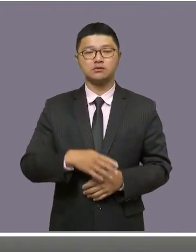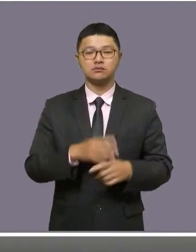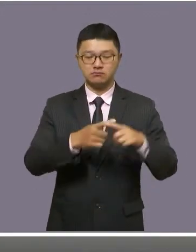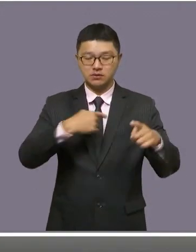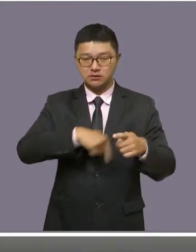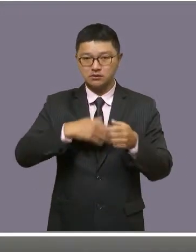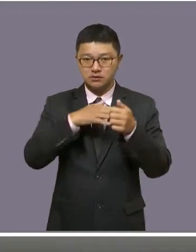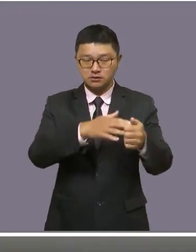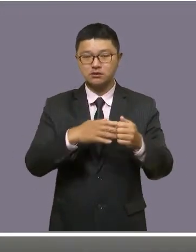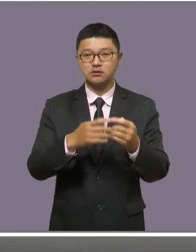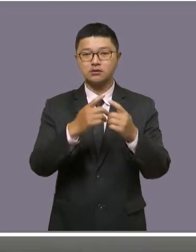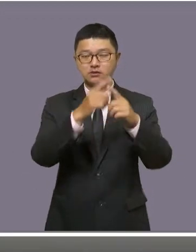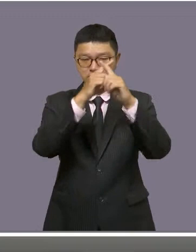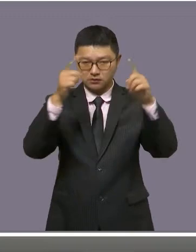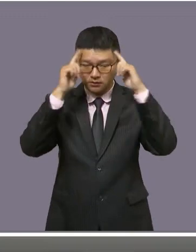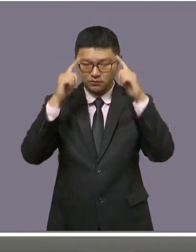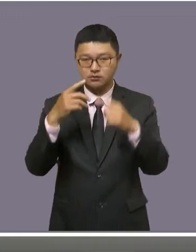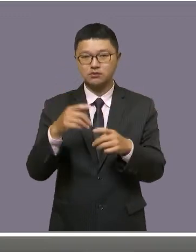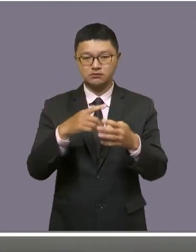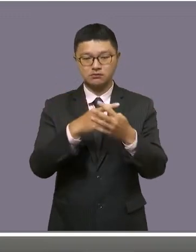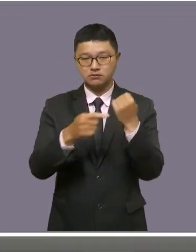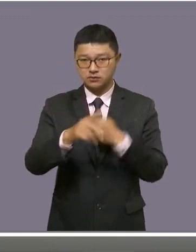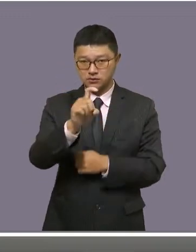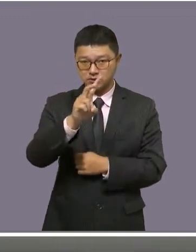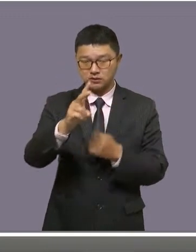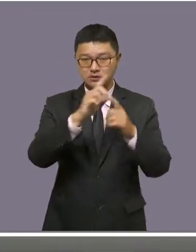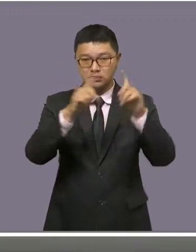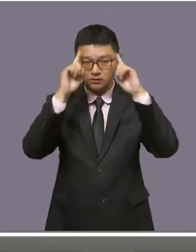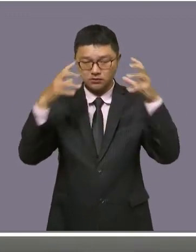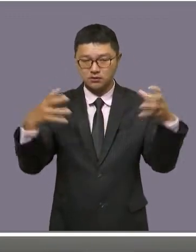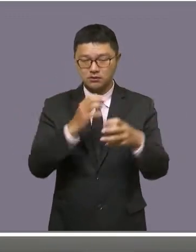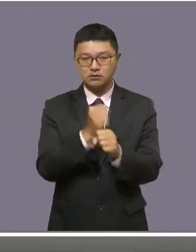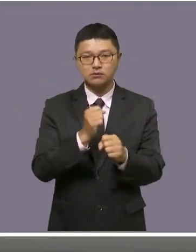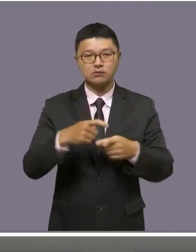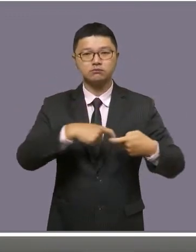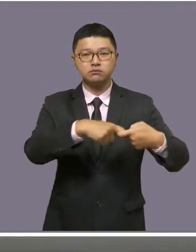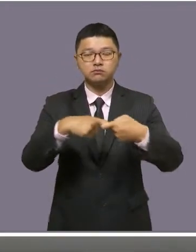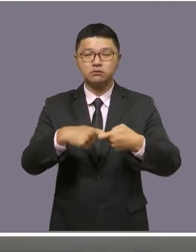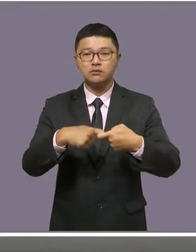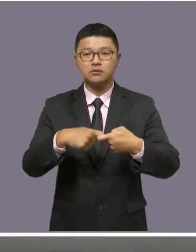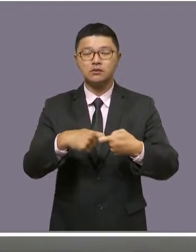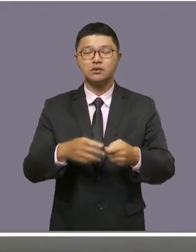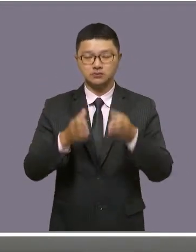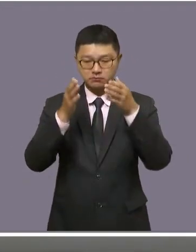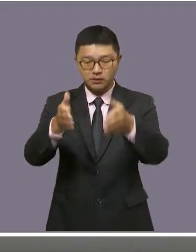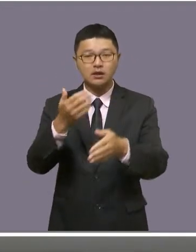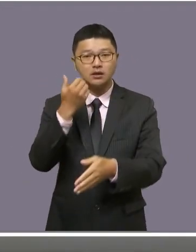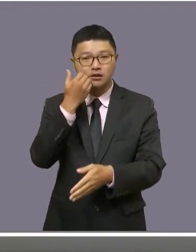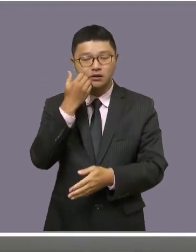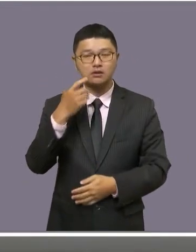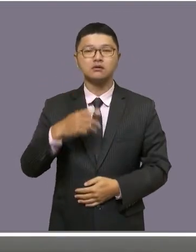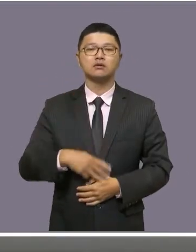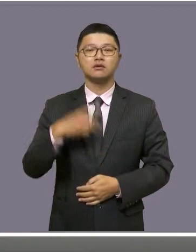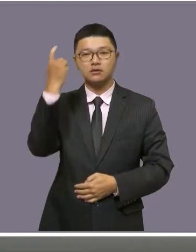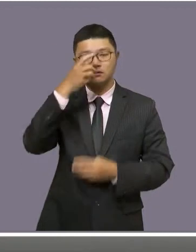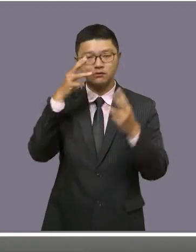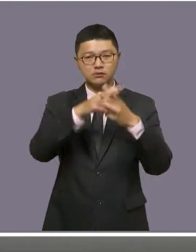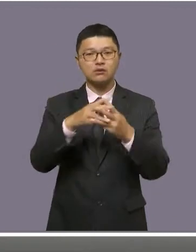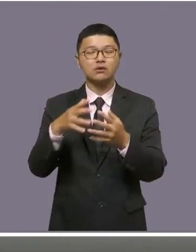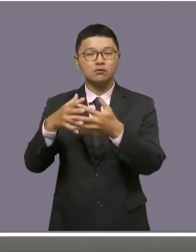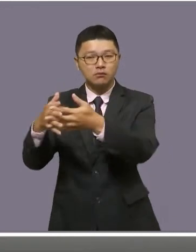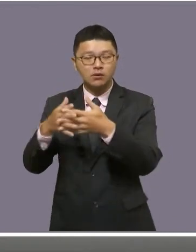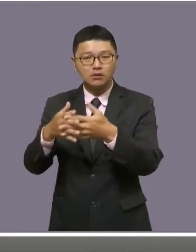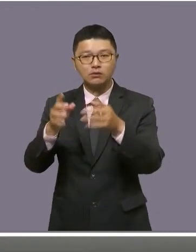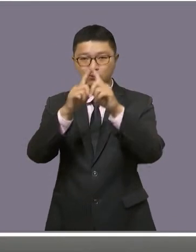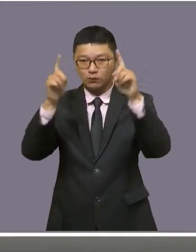的12所大学为主来成立一个国际合作联盟。那合作的对象当然是美欧的